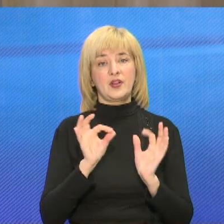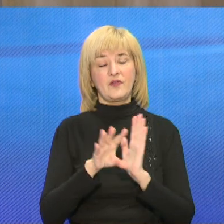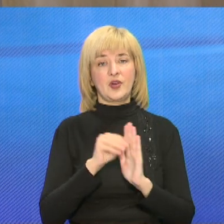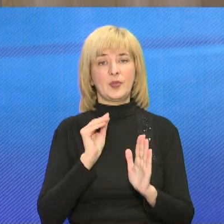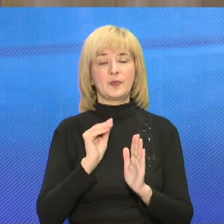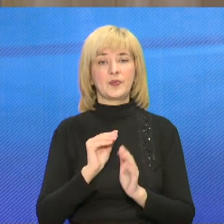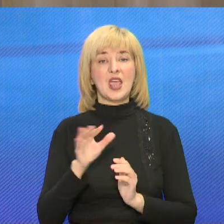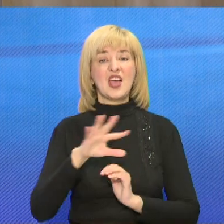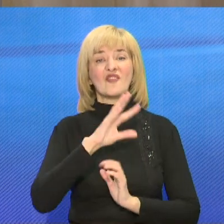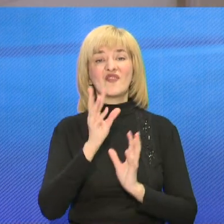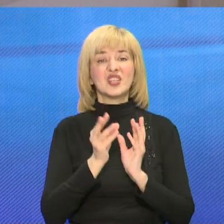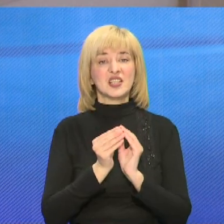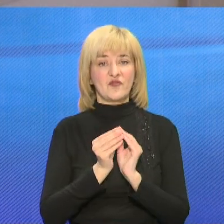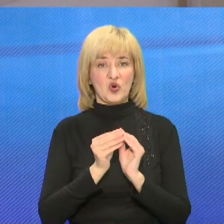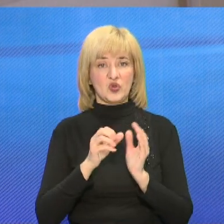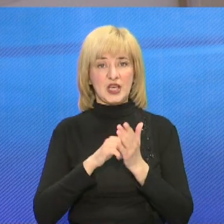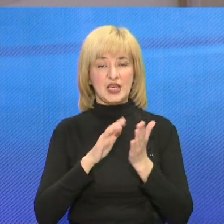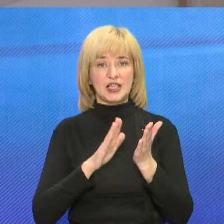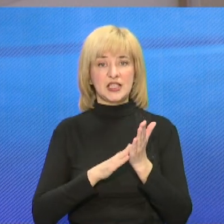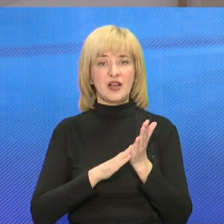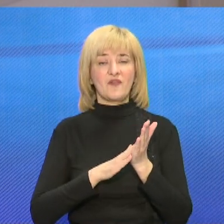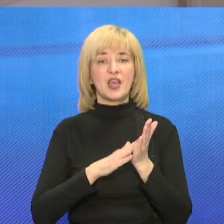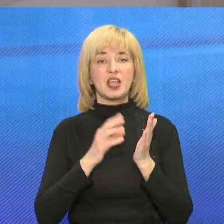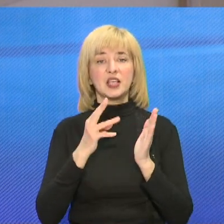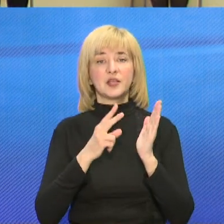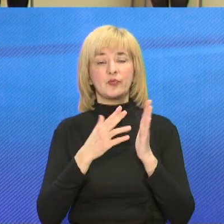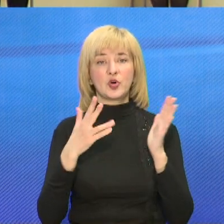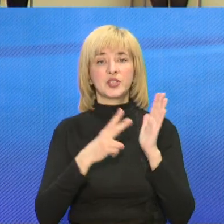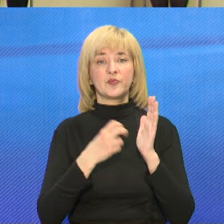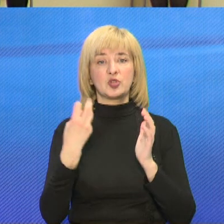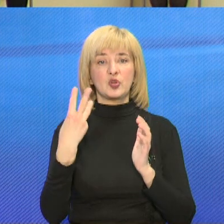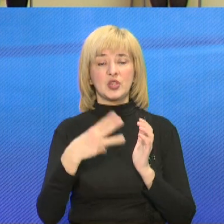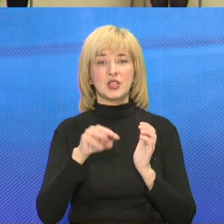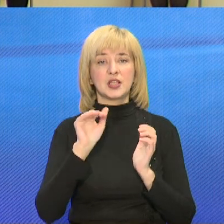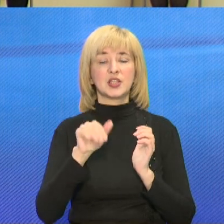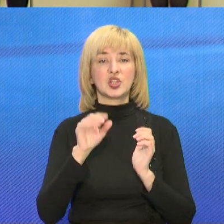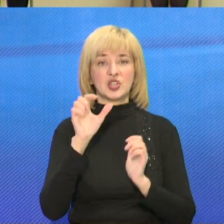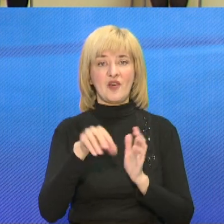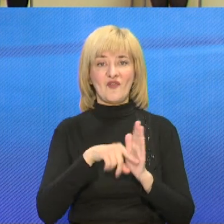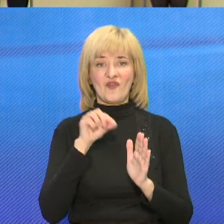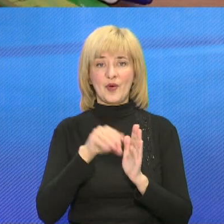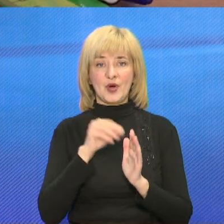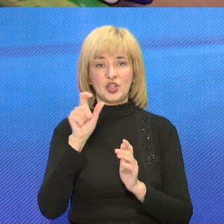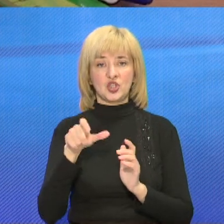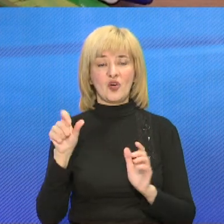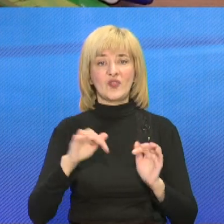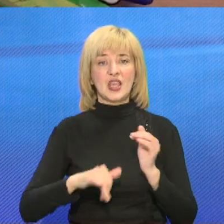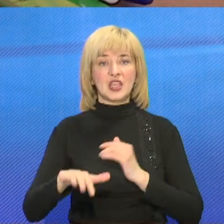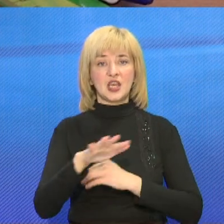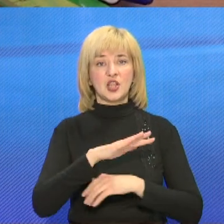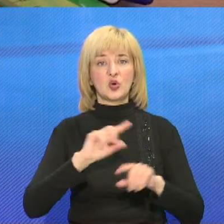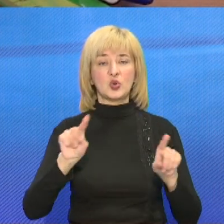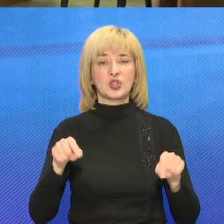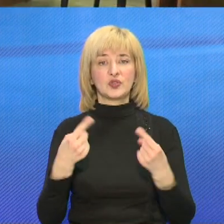у Гродненском регионе зарегистрировано свыше 730 тысяч выборщиков. Для их удела у референдуме на территории в области створено